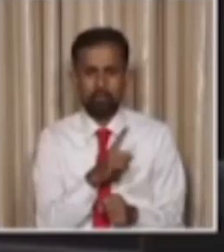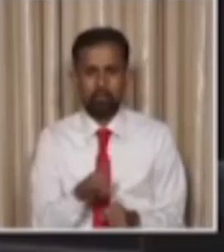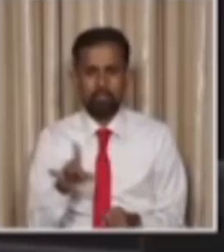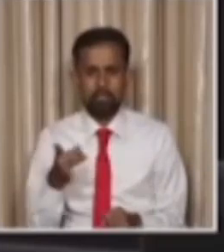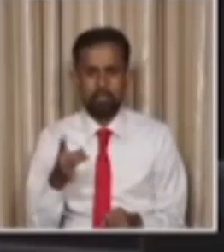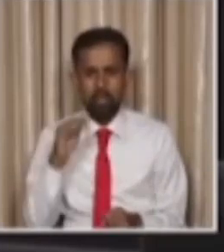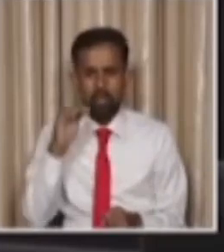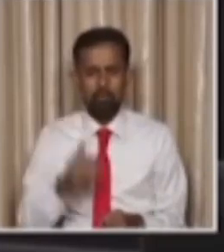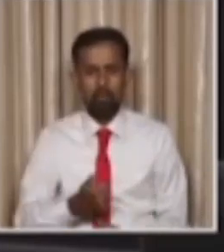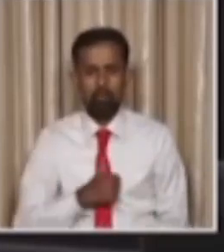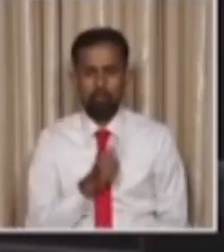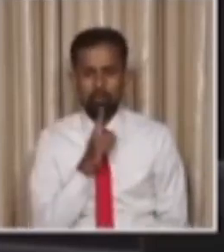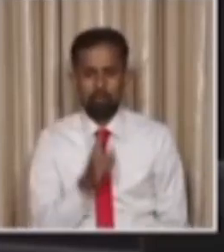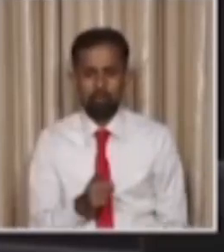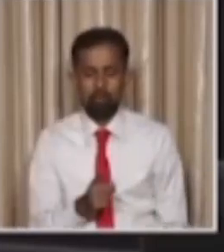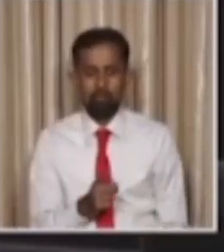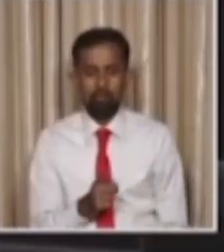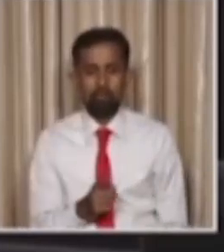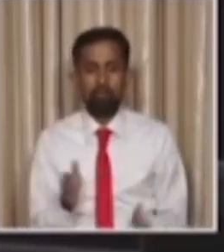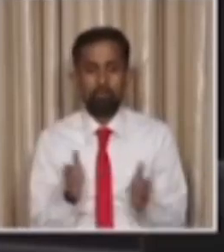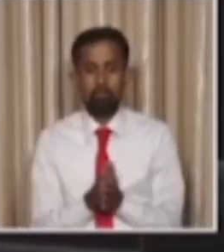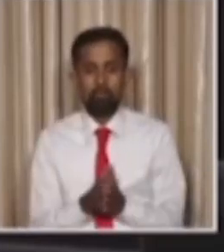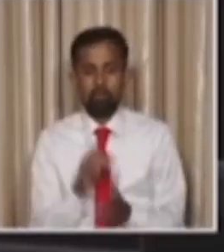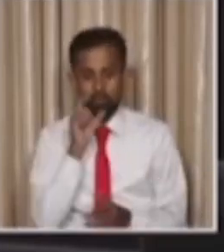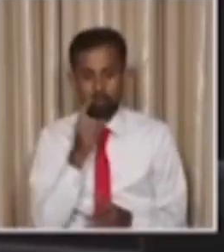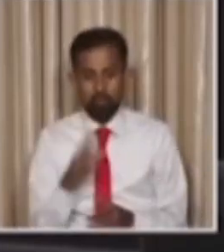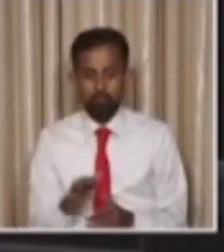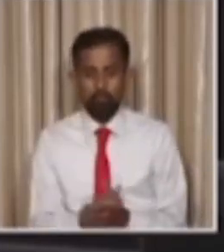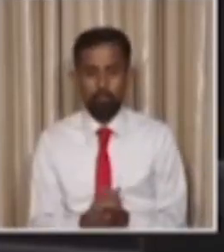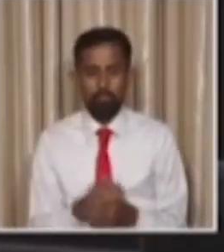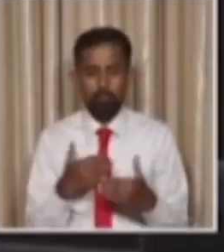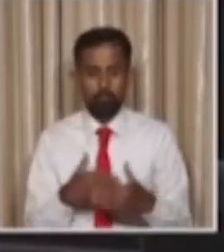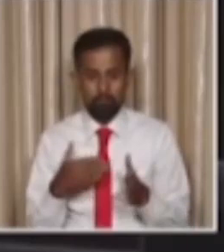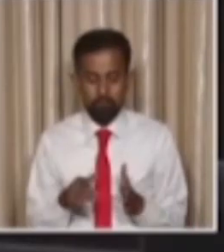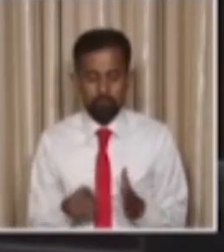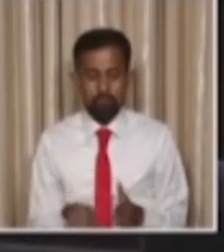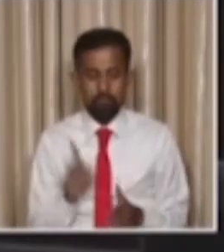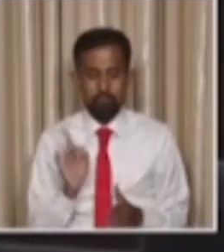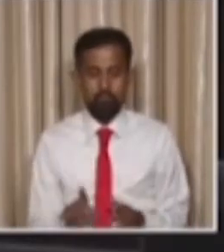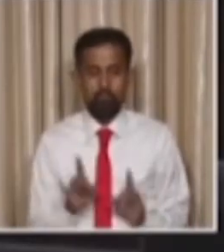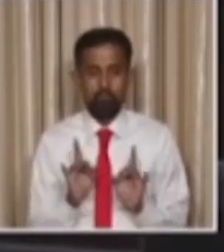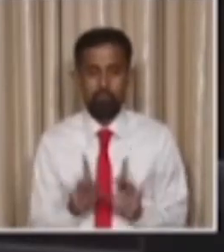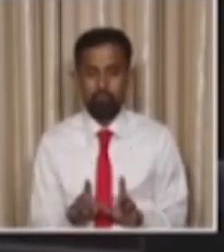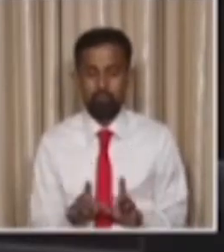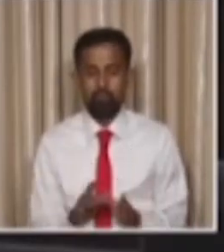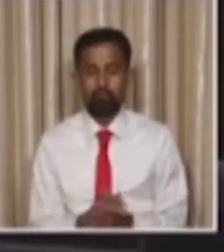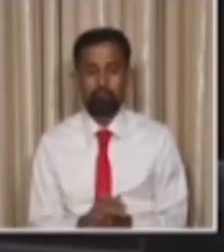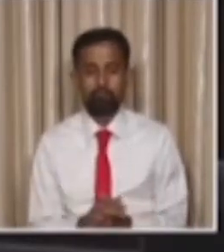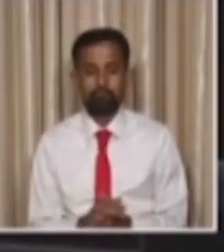අඩු කරන්න ඕන එකඟ වෙලා. ඉතින් මේ කාරණාවත් එක්ක සැලකිල්ලට අරගෙන මේ කැබිනට් තීන්දුවට අදාළව